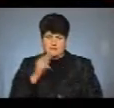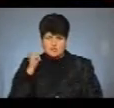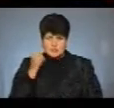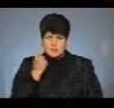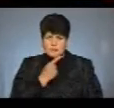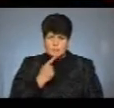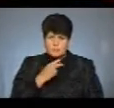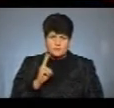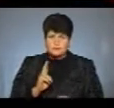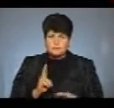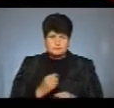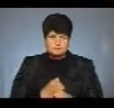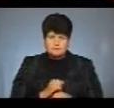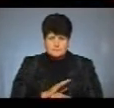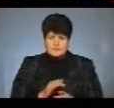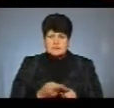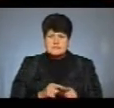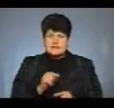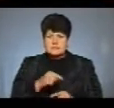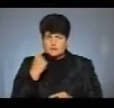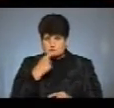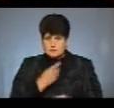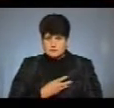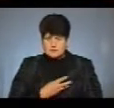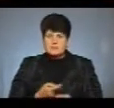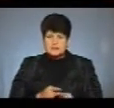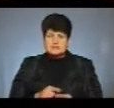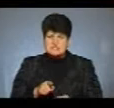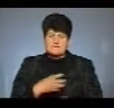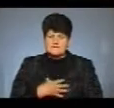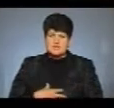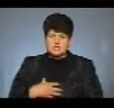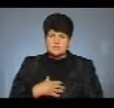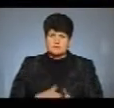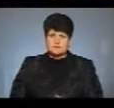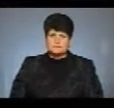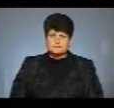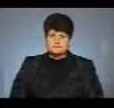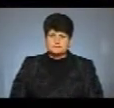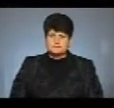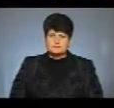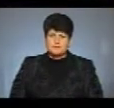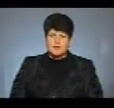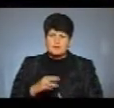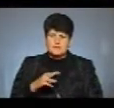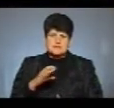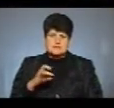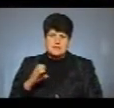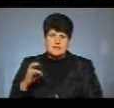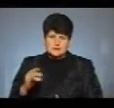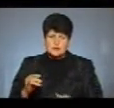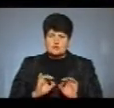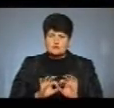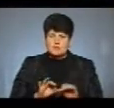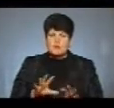кого не підганяють. Тобто це їхнє особисте бажання. Для мене це дуже важливо в виборі учнів. Марі Снайдер розповідає про вправи,